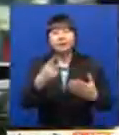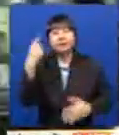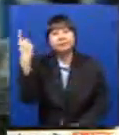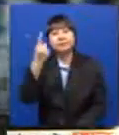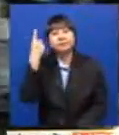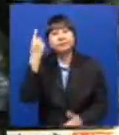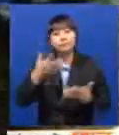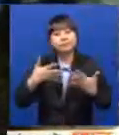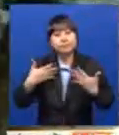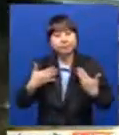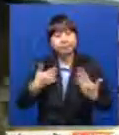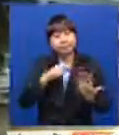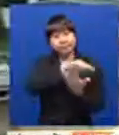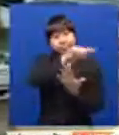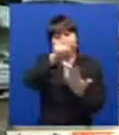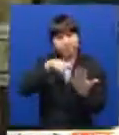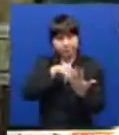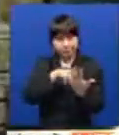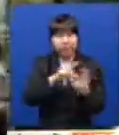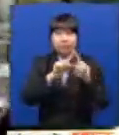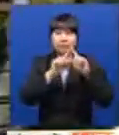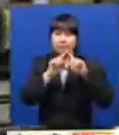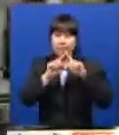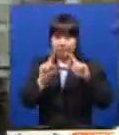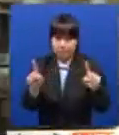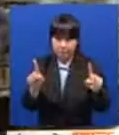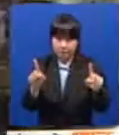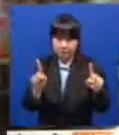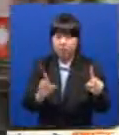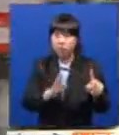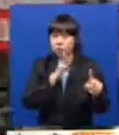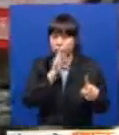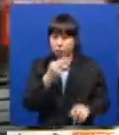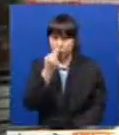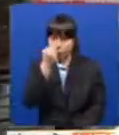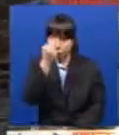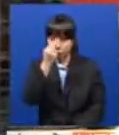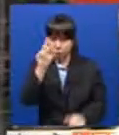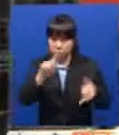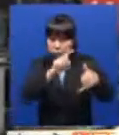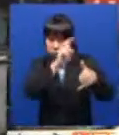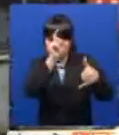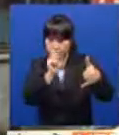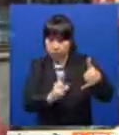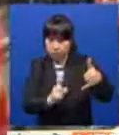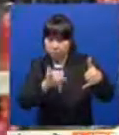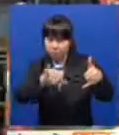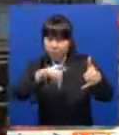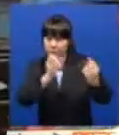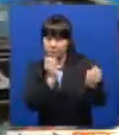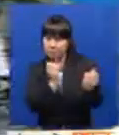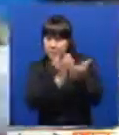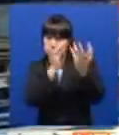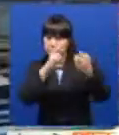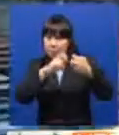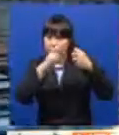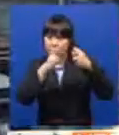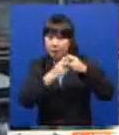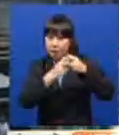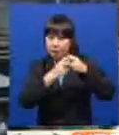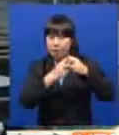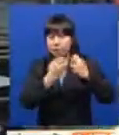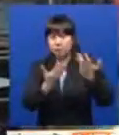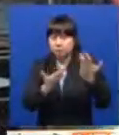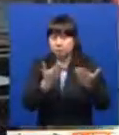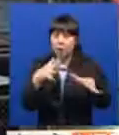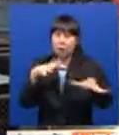ท่องเที่ยวบริเวณเมืองชายแดนแต่ว่าในกรณีที่พบพิรุธนะที่อาจจะทำให้เกิดปัญหากับผู้อื่นหรือว่าก่อให้